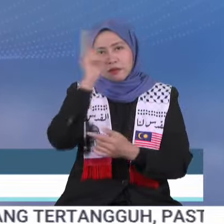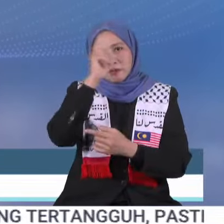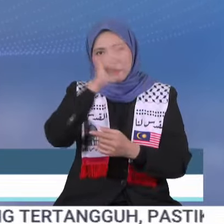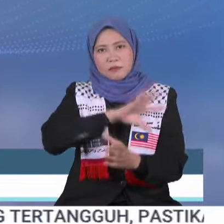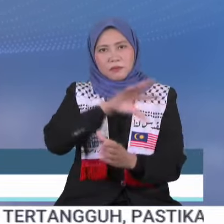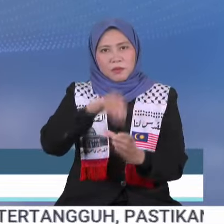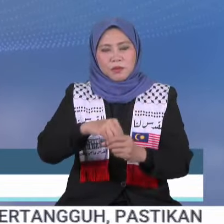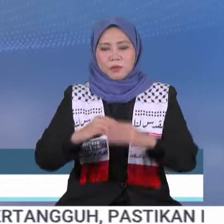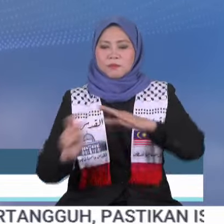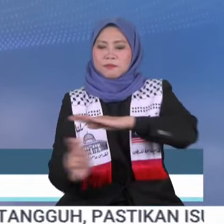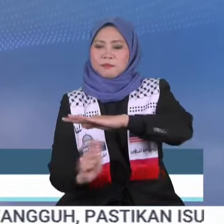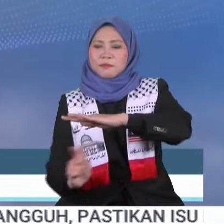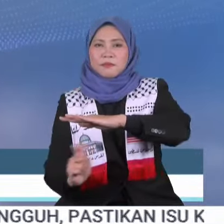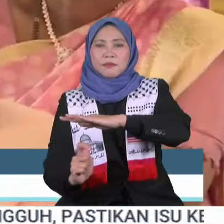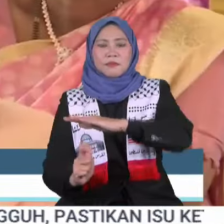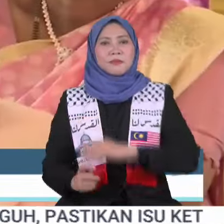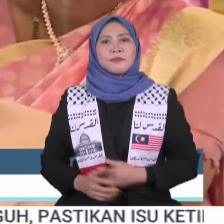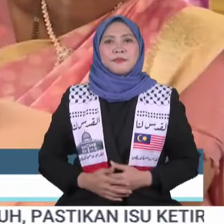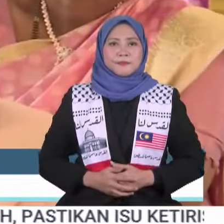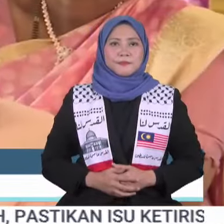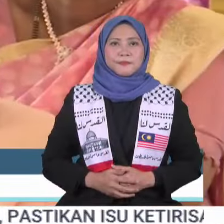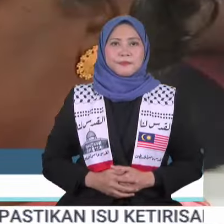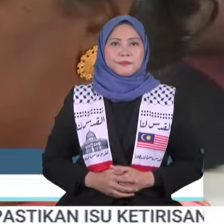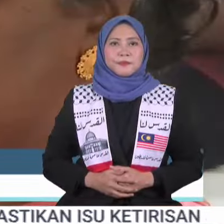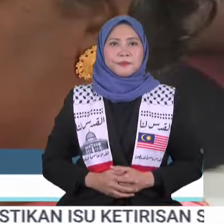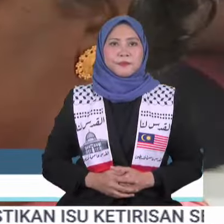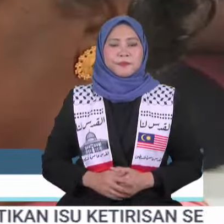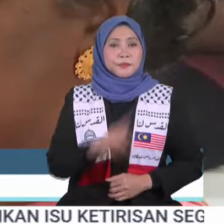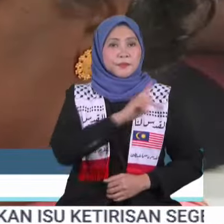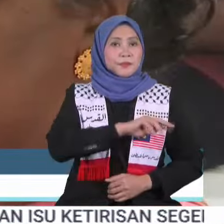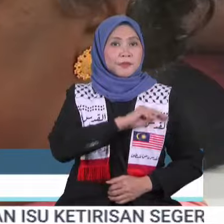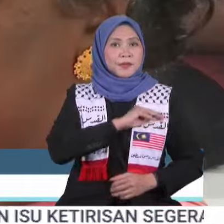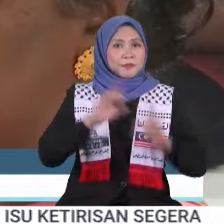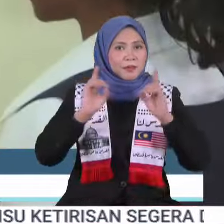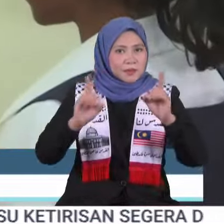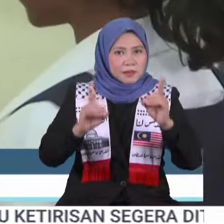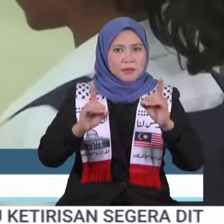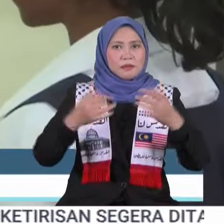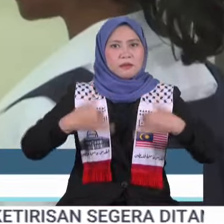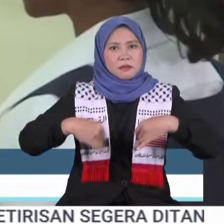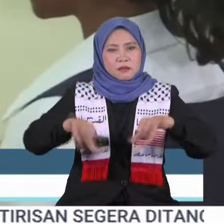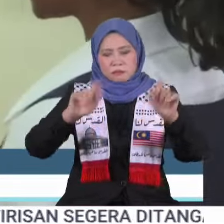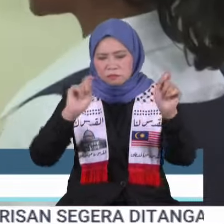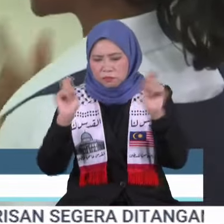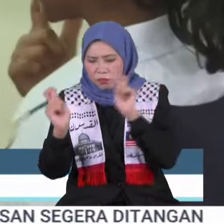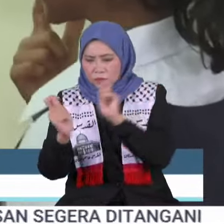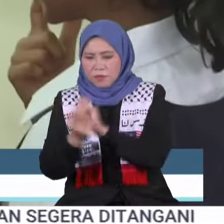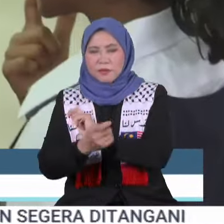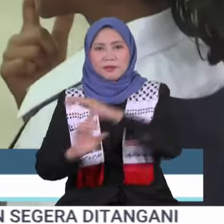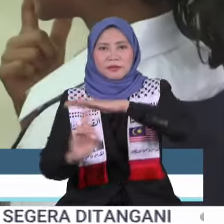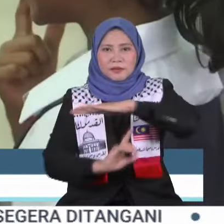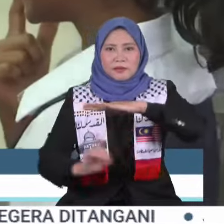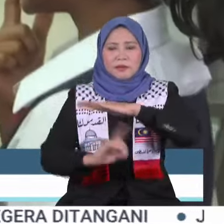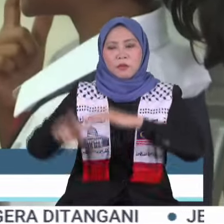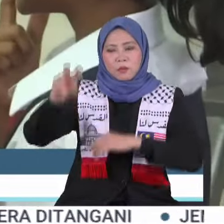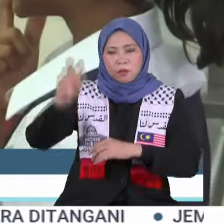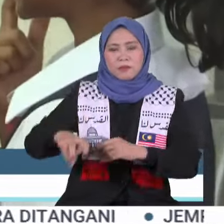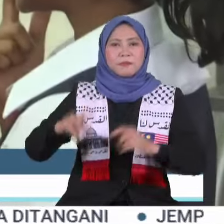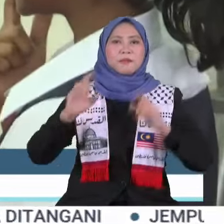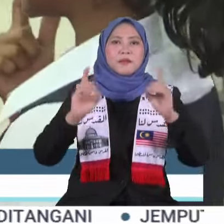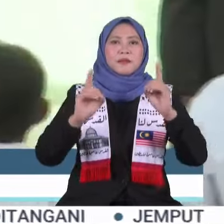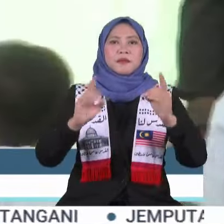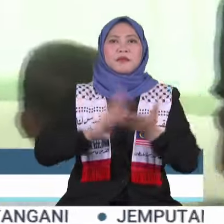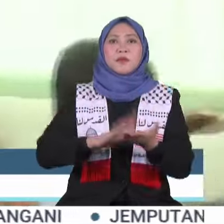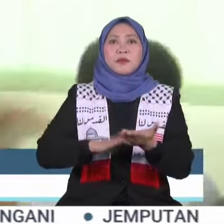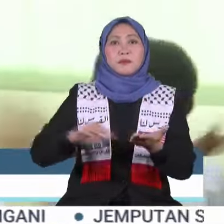termasuk prasekolah Kementerian Pendidikan juga sedang menggubal dasar mewajibkan pendidikan peringkat